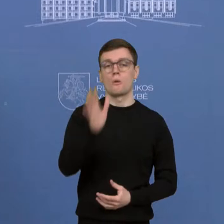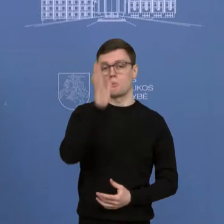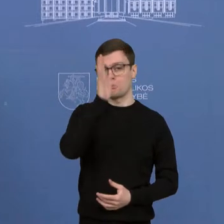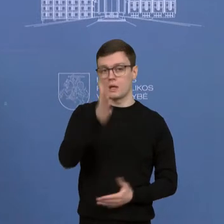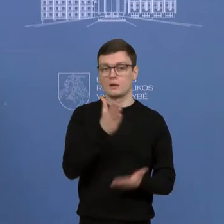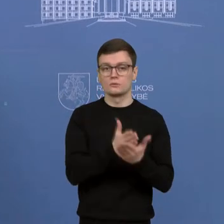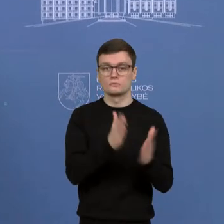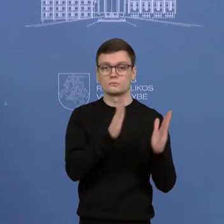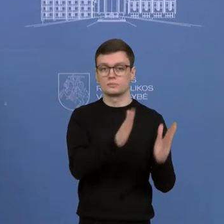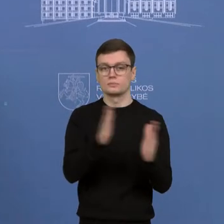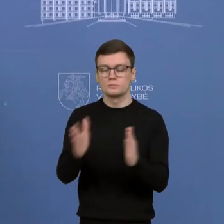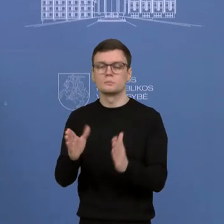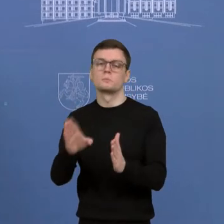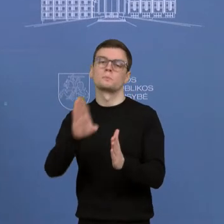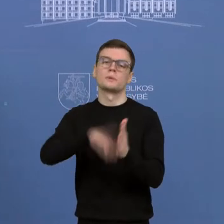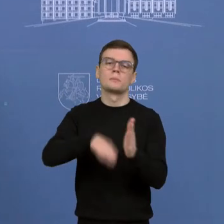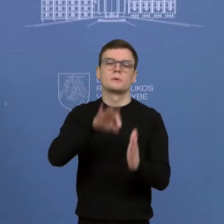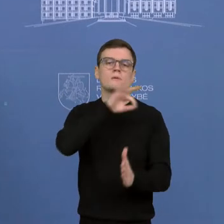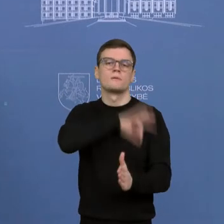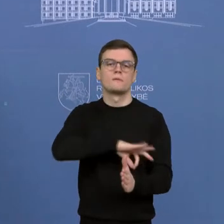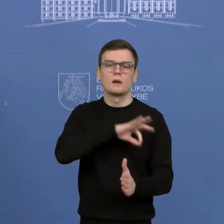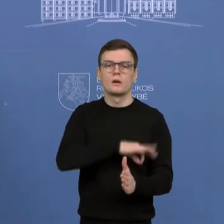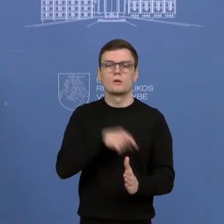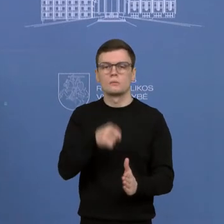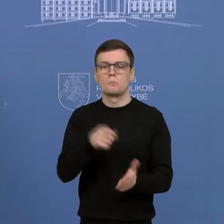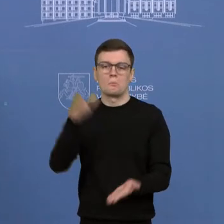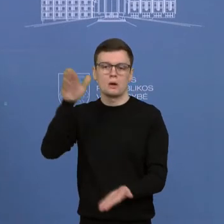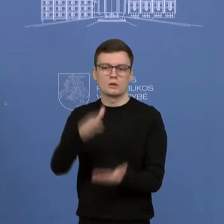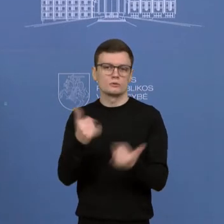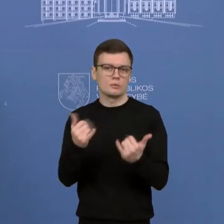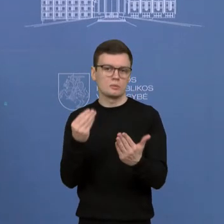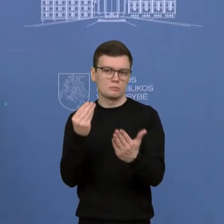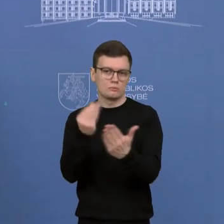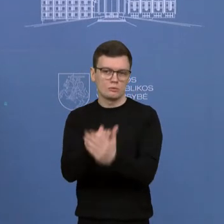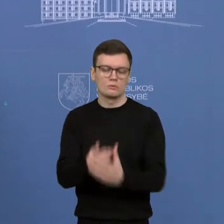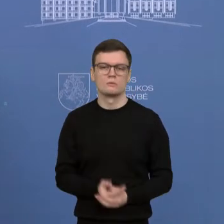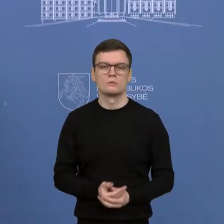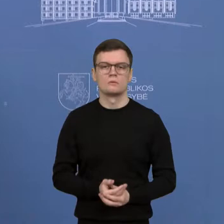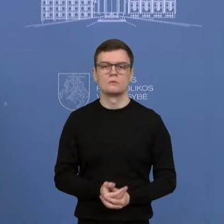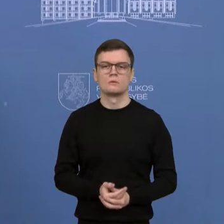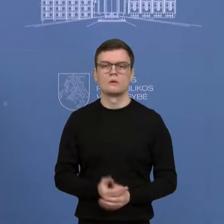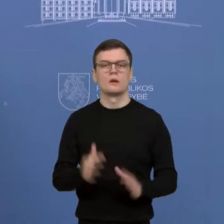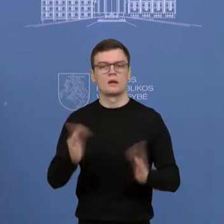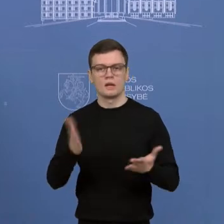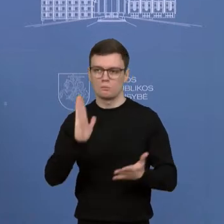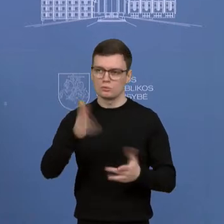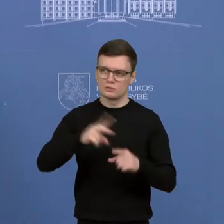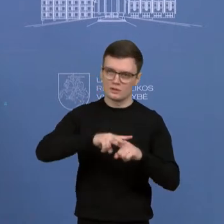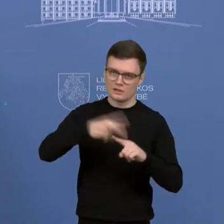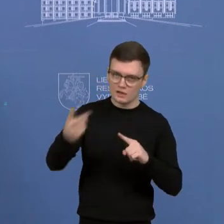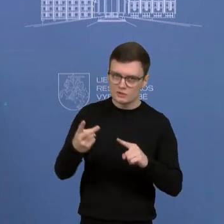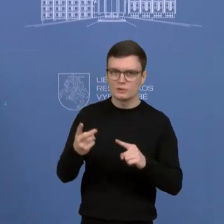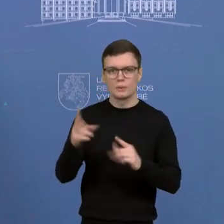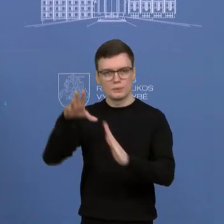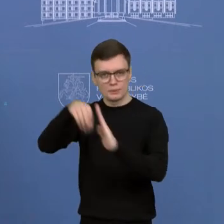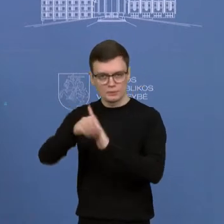ką būtiniai vartotojai jau dabar moka mažiau, ar tas gražinimas jau bus įskaičiuotas į naujus tarifus?